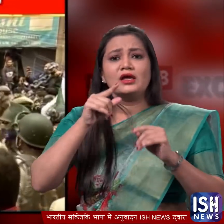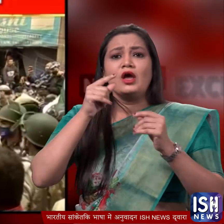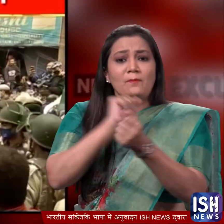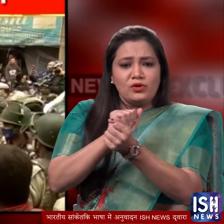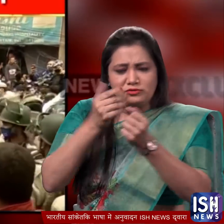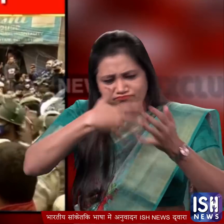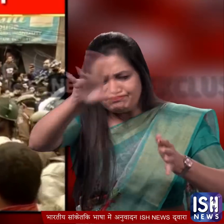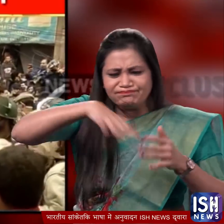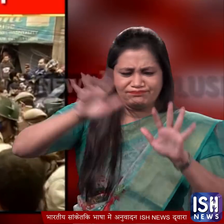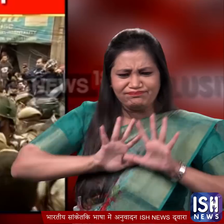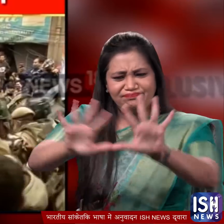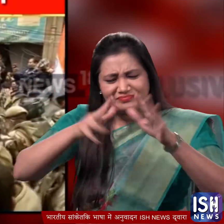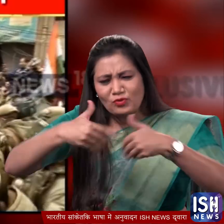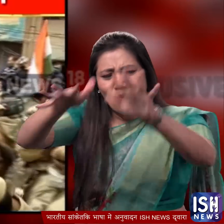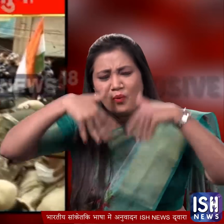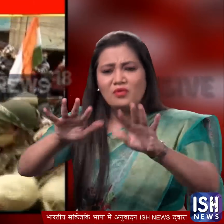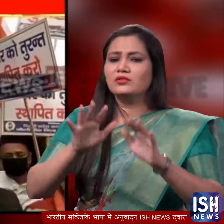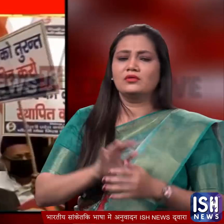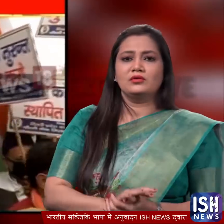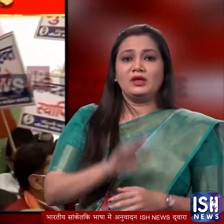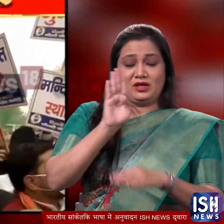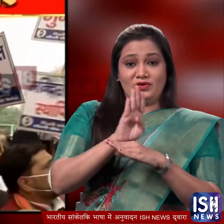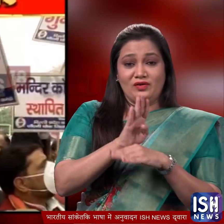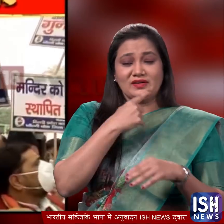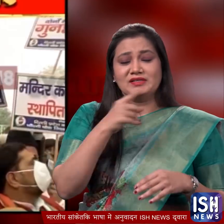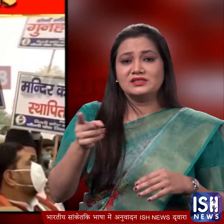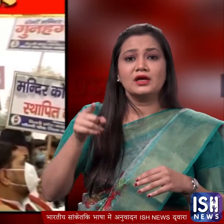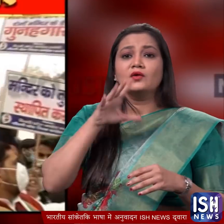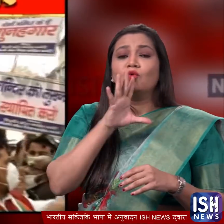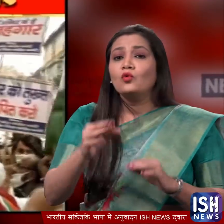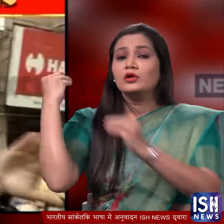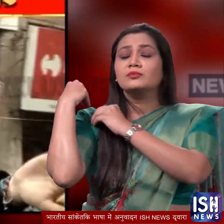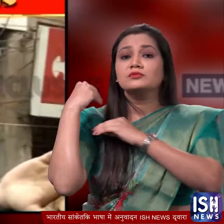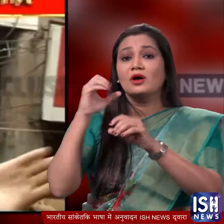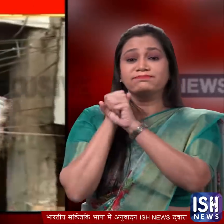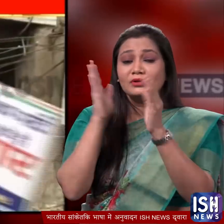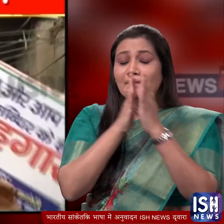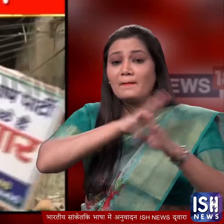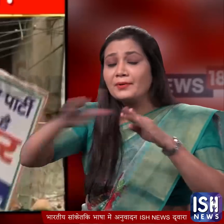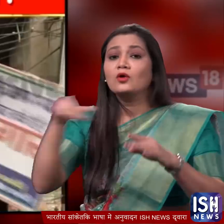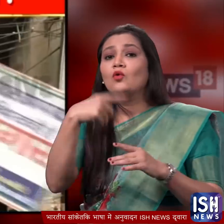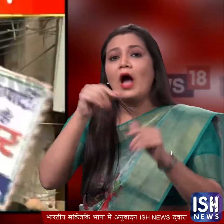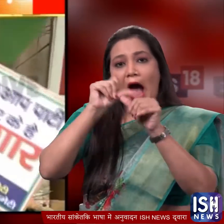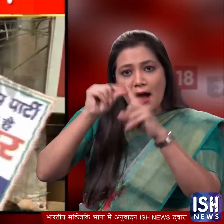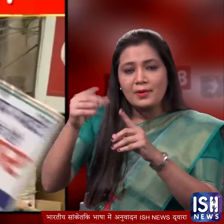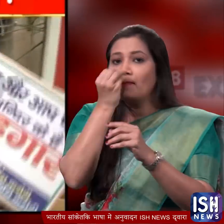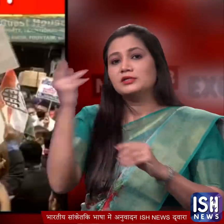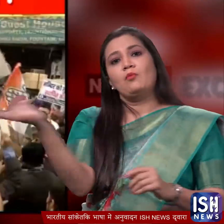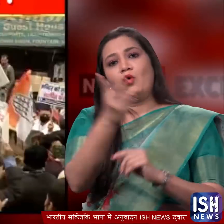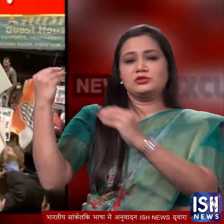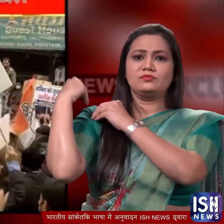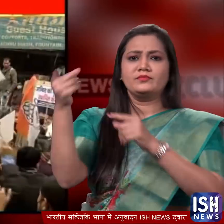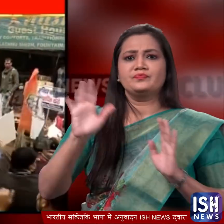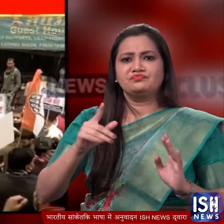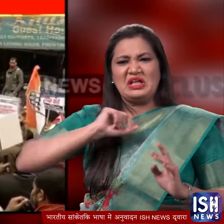रहे हैं और पुलिस उन्हें फिलहाल यहाँ से हटाने की कोशिश कर रही है। कांग्रेस ने हनुमान मंदिर गिराने के लिए बीजेपी और आम आदमी पार्टी को जिम्मेदार ठहराया